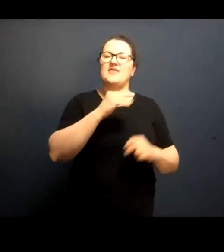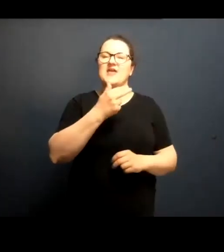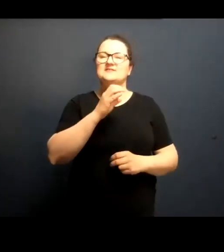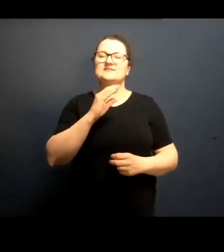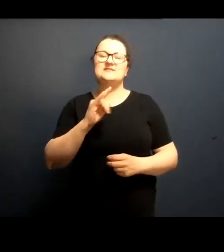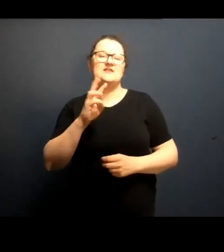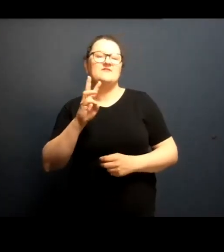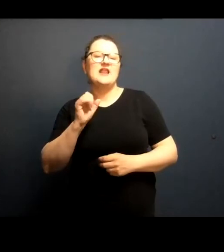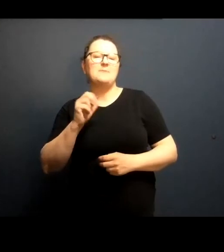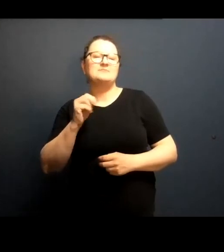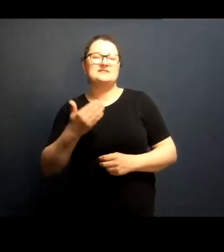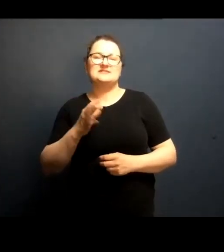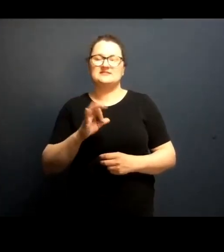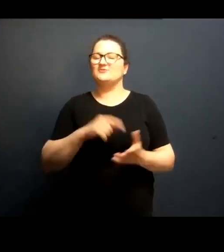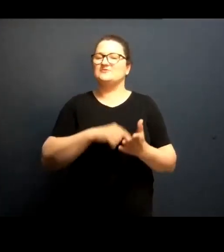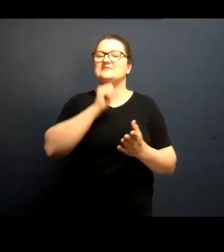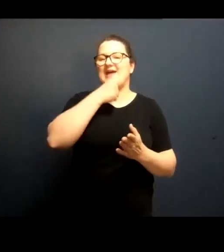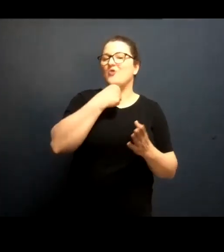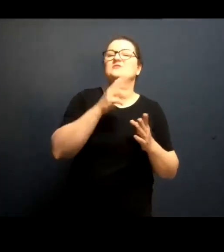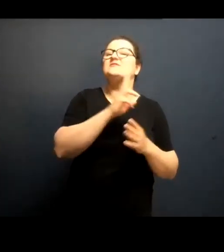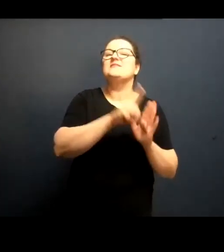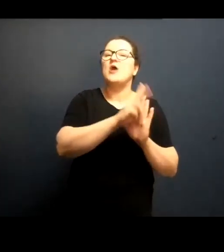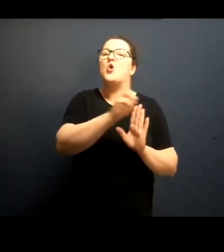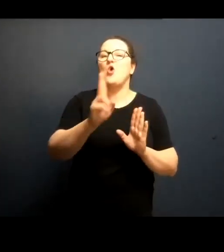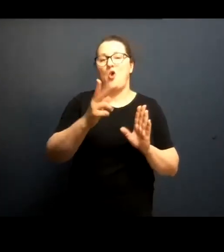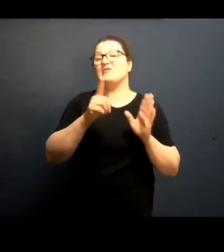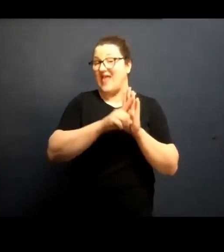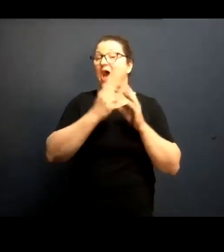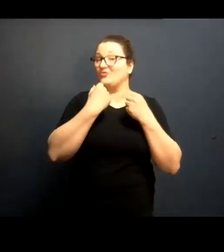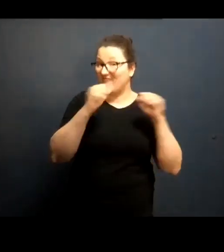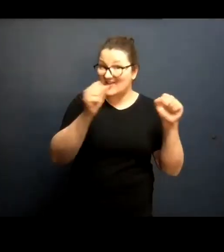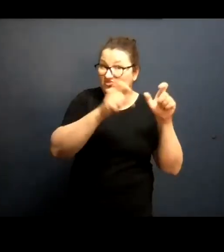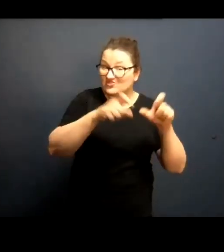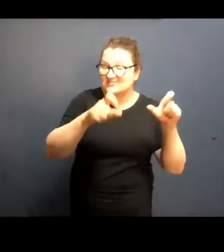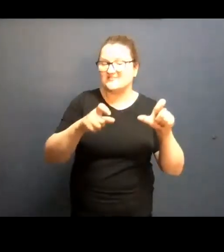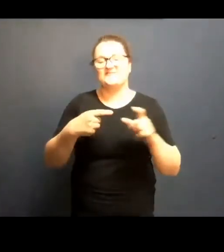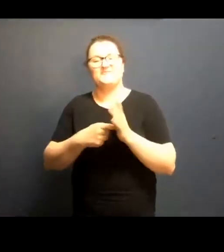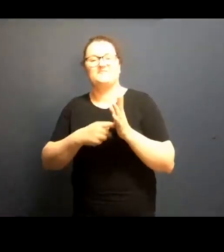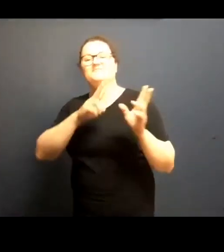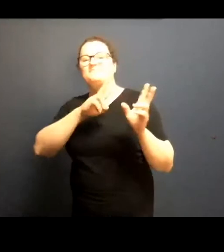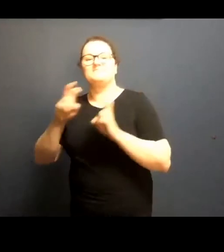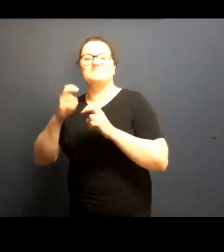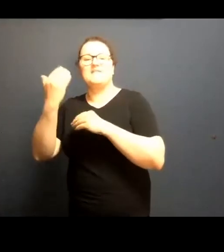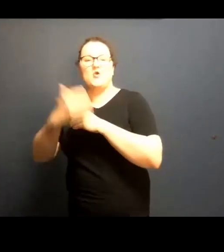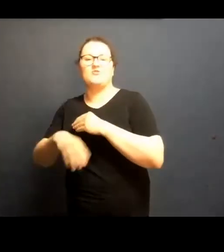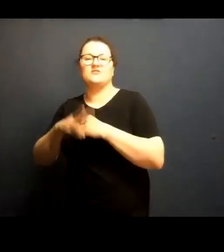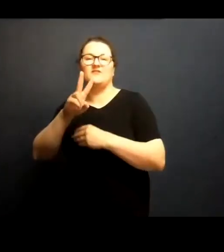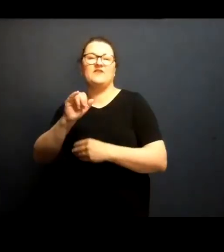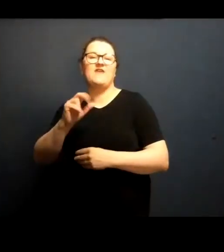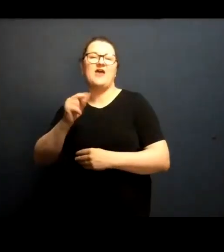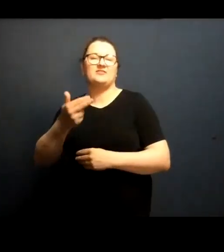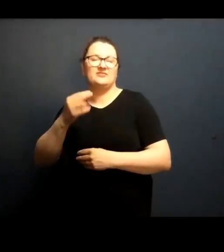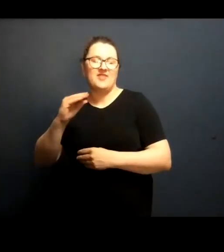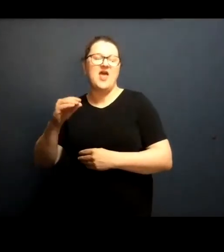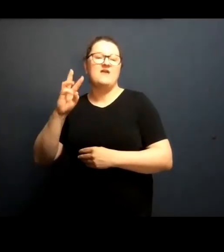starość jest dla odważnych, to zakończę może cytatem z Vivienne Westwood, która w tym